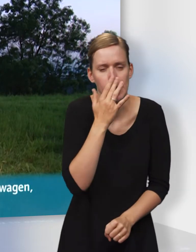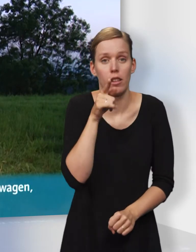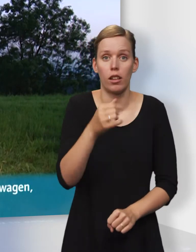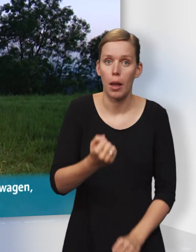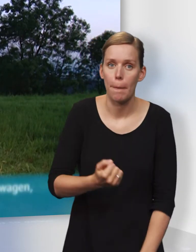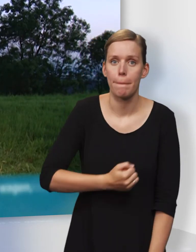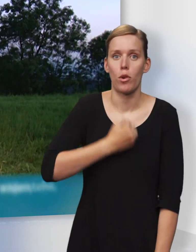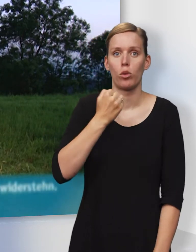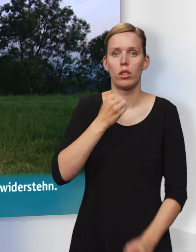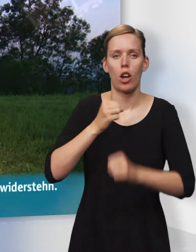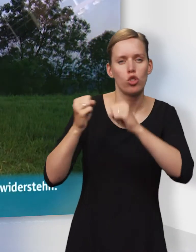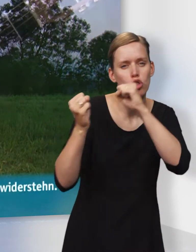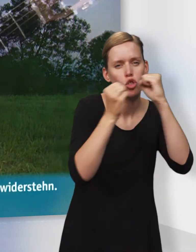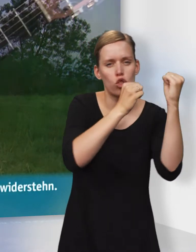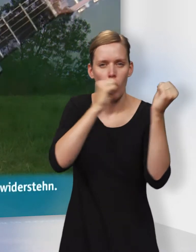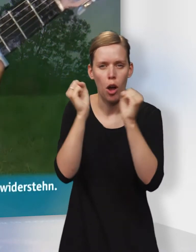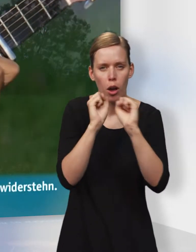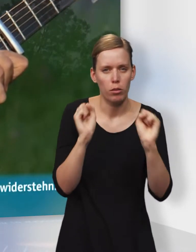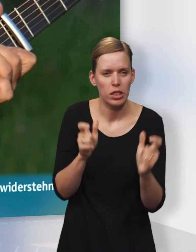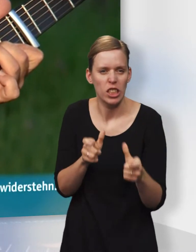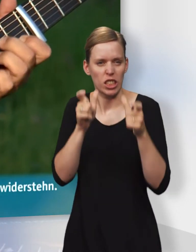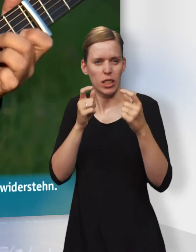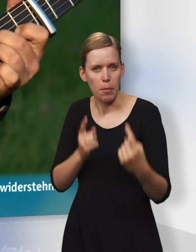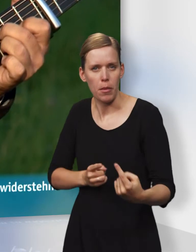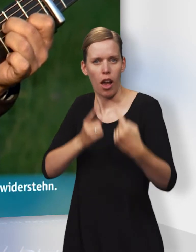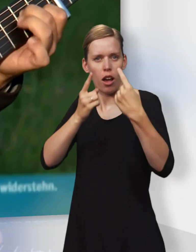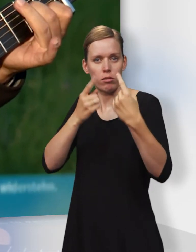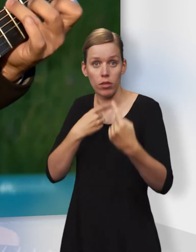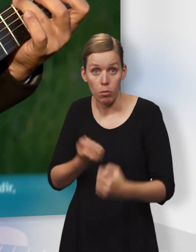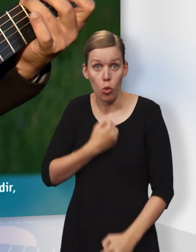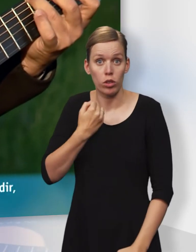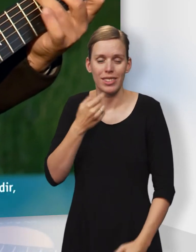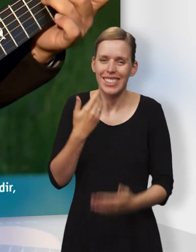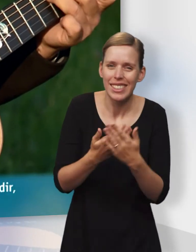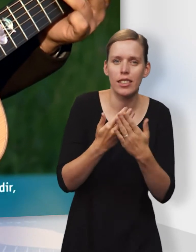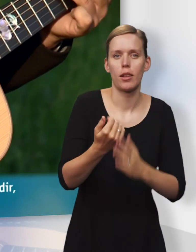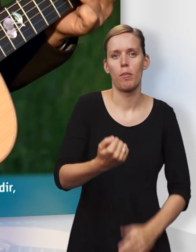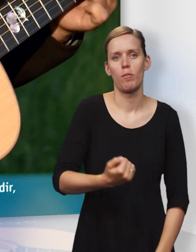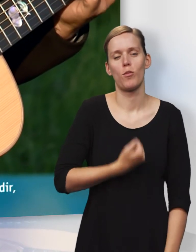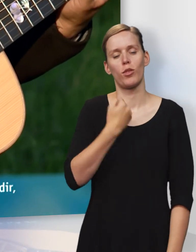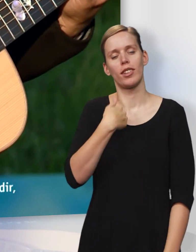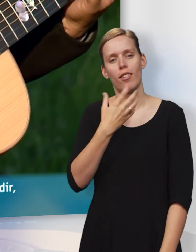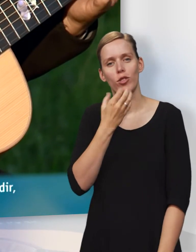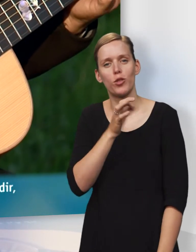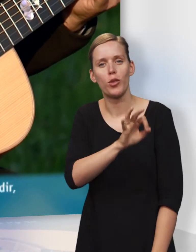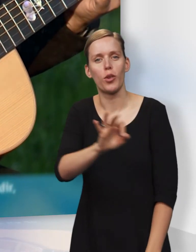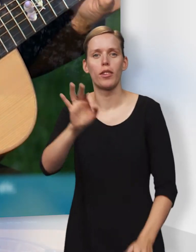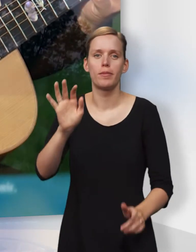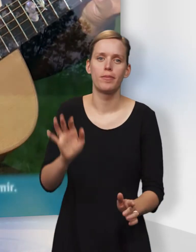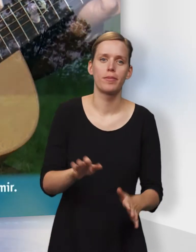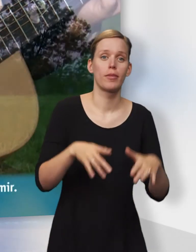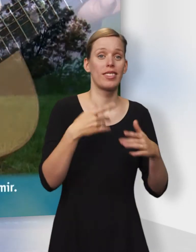zu wagen, den Mut, auch den Stürmen zu widerstehen, den Mut wünsche ich